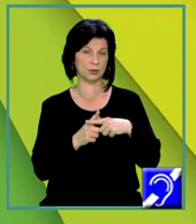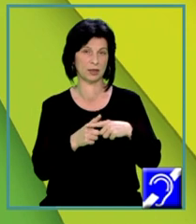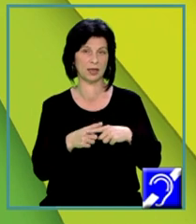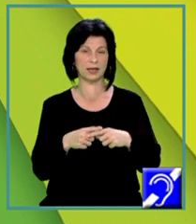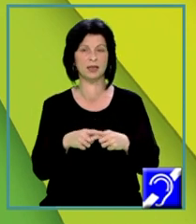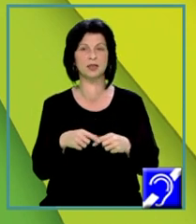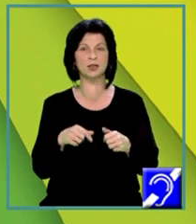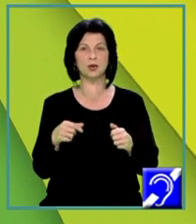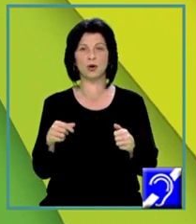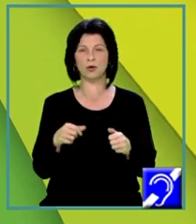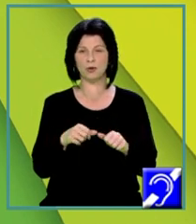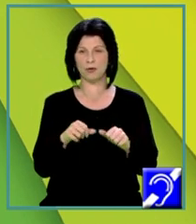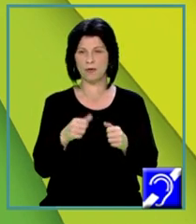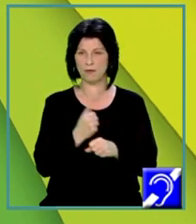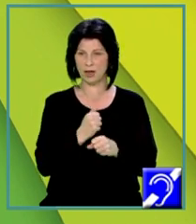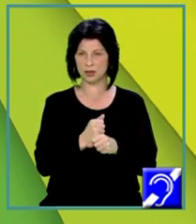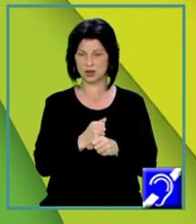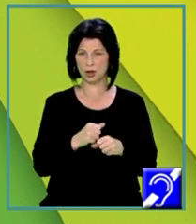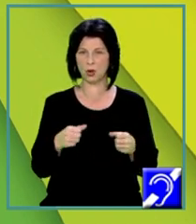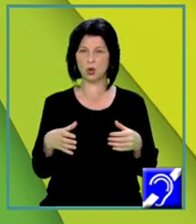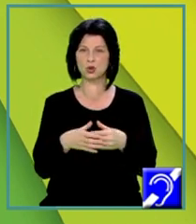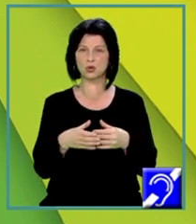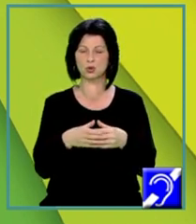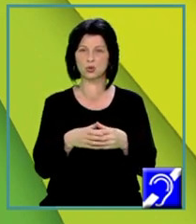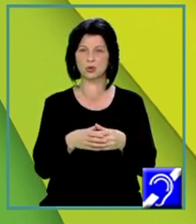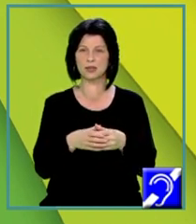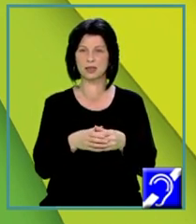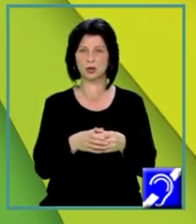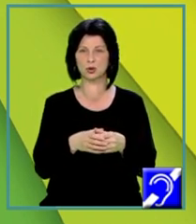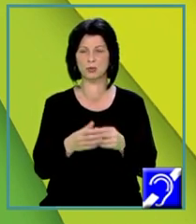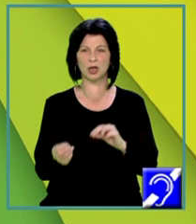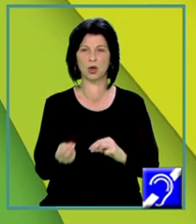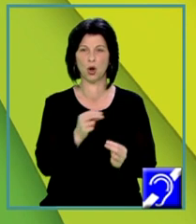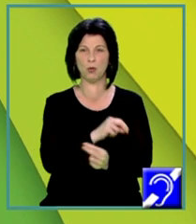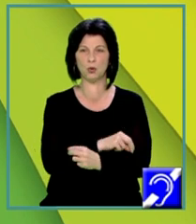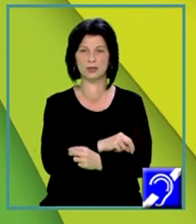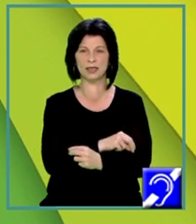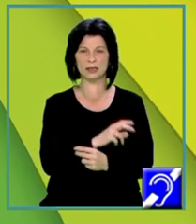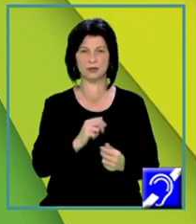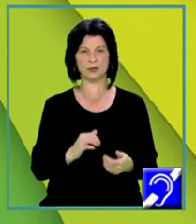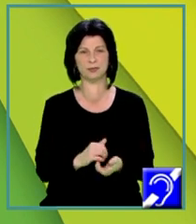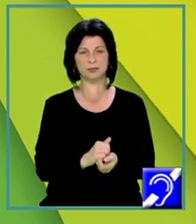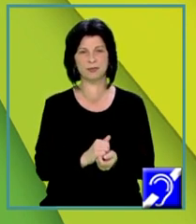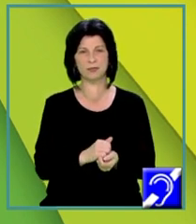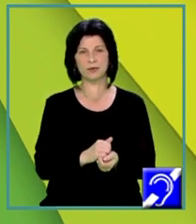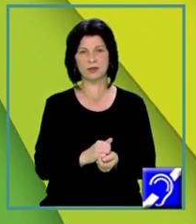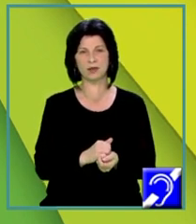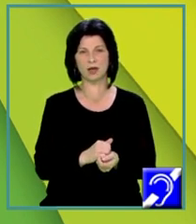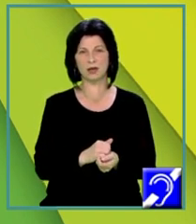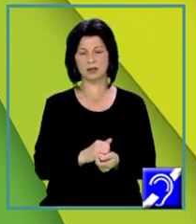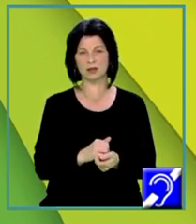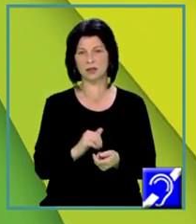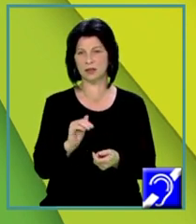comutativ de asemenea observăm că e2100 nu poate fi scrisă ca un ou pe